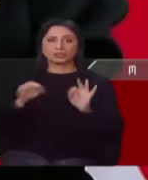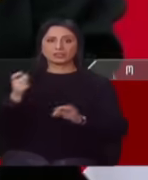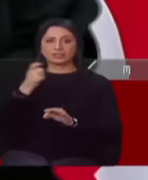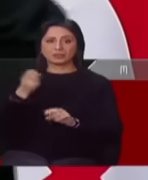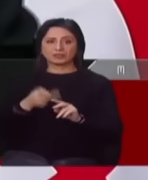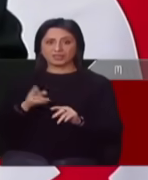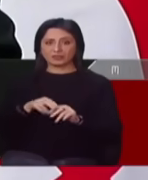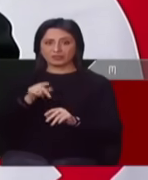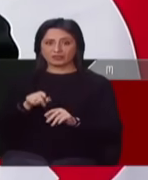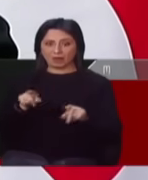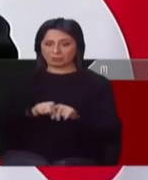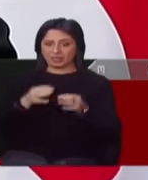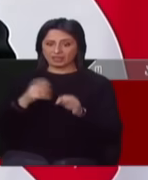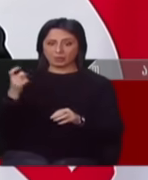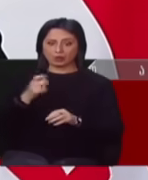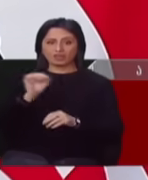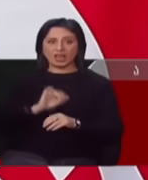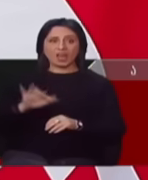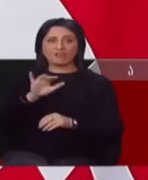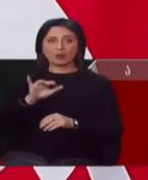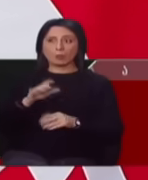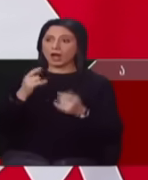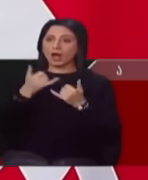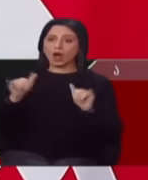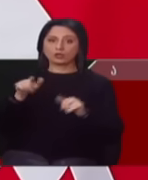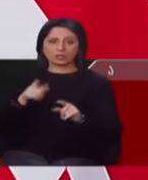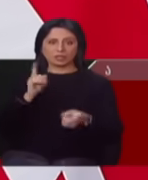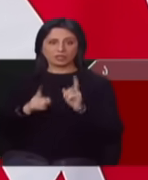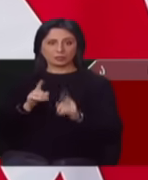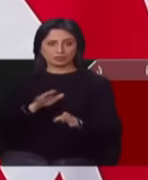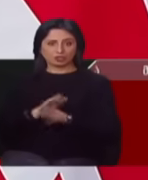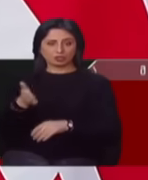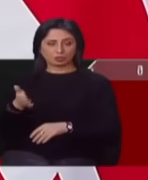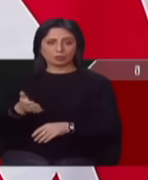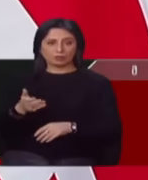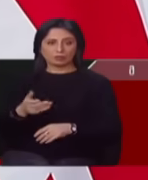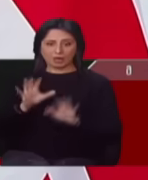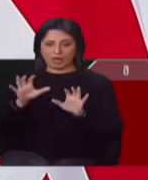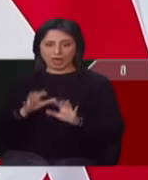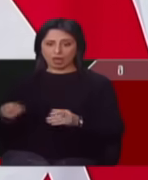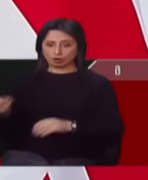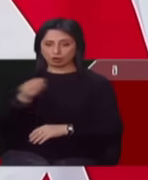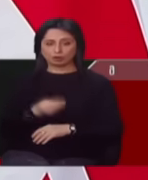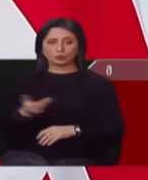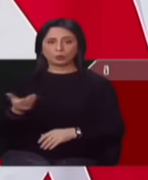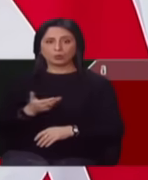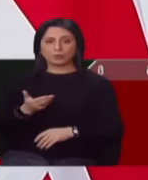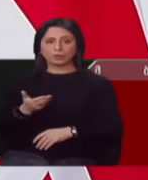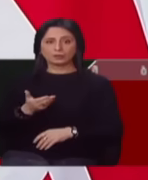დემოკრატიას, იმგვარ დემოკრატიას, რომელიც ევროპას გააოცებდა, ეს ნამდვილად შეასრულა. კანონი შემოიტანა,